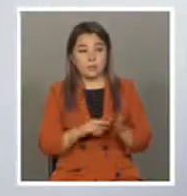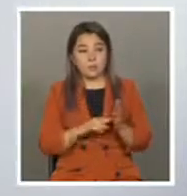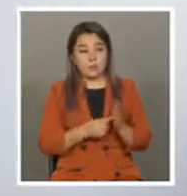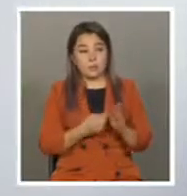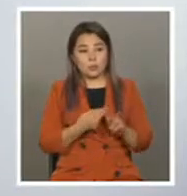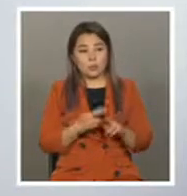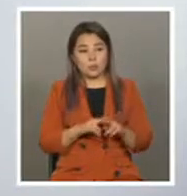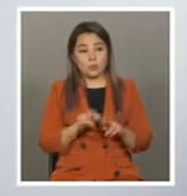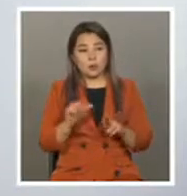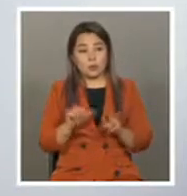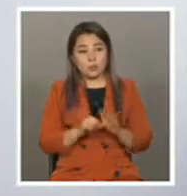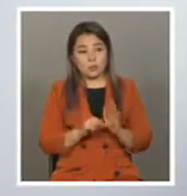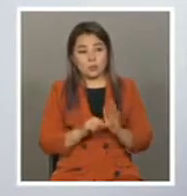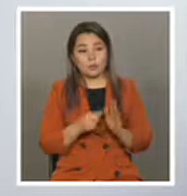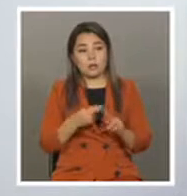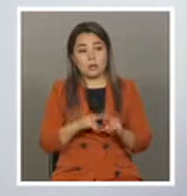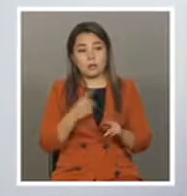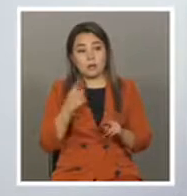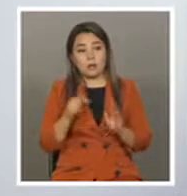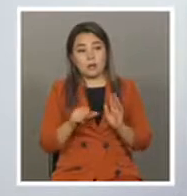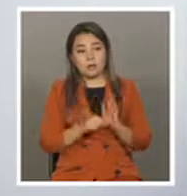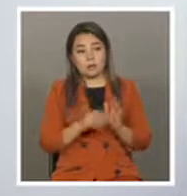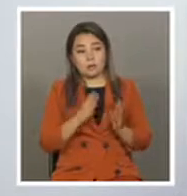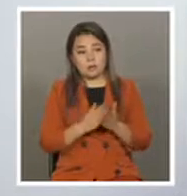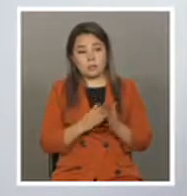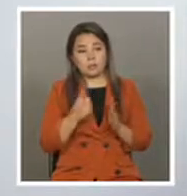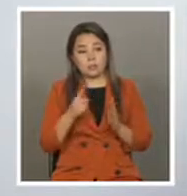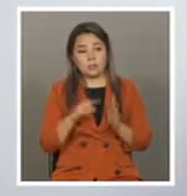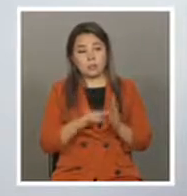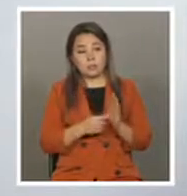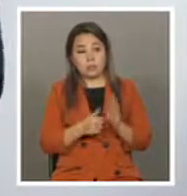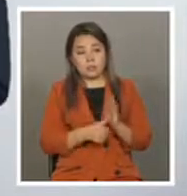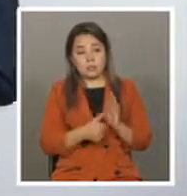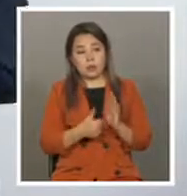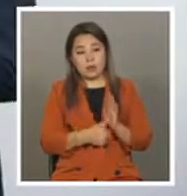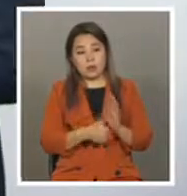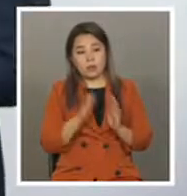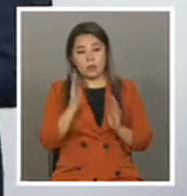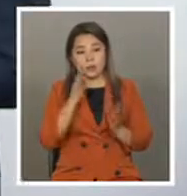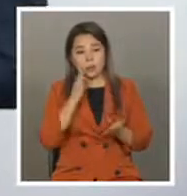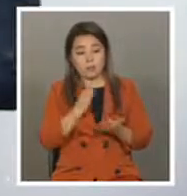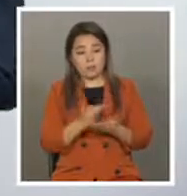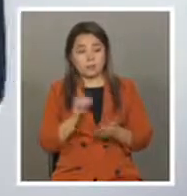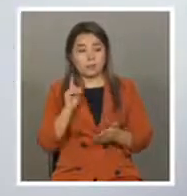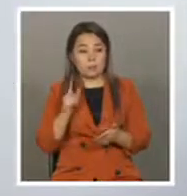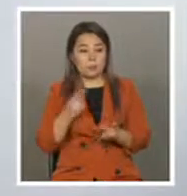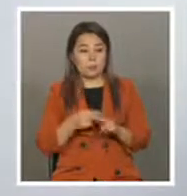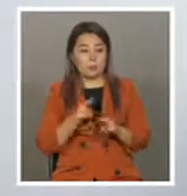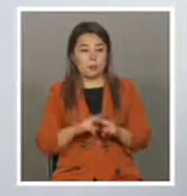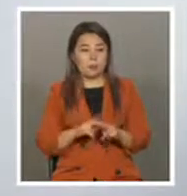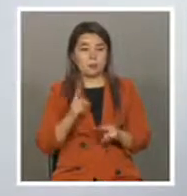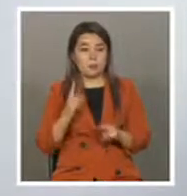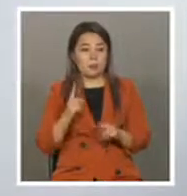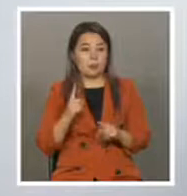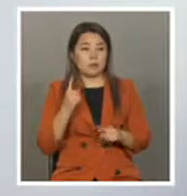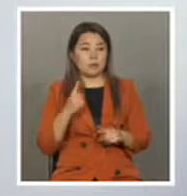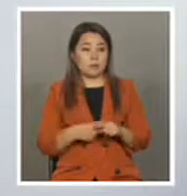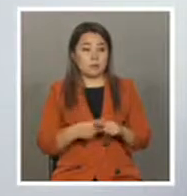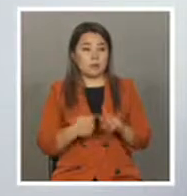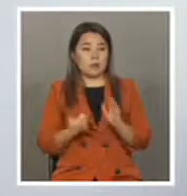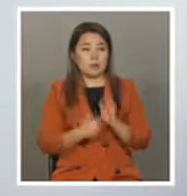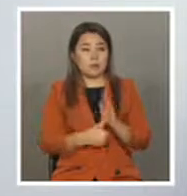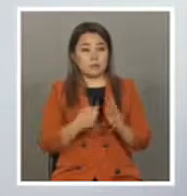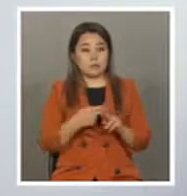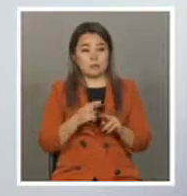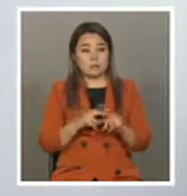6 беретін сандар, мысалы 1 мен 6, 1-ді 6-ға көбейтсек, шынымен де 6 шығады. Бірақ 1-ге 6-ны қосып көрсеңіздер, яғни